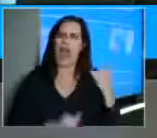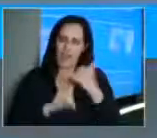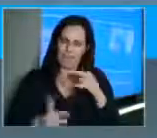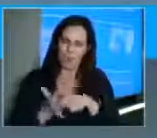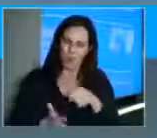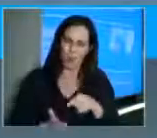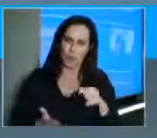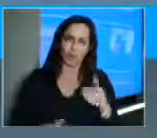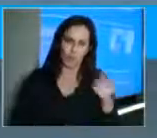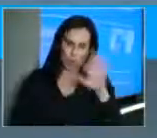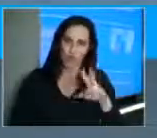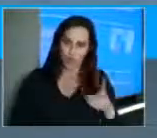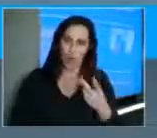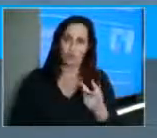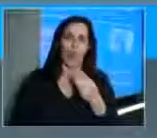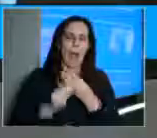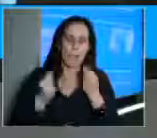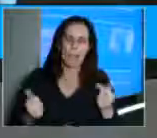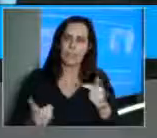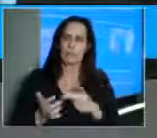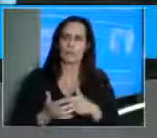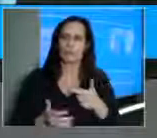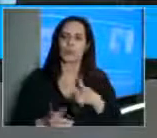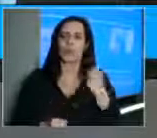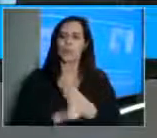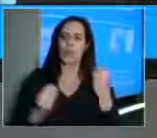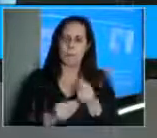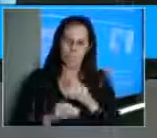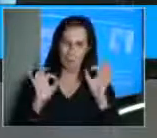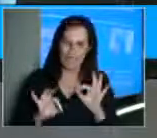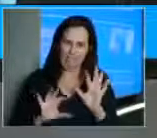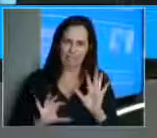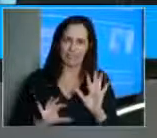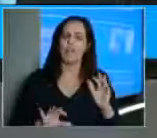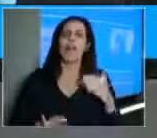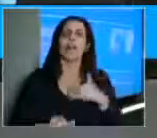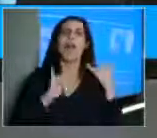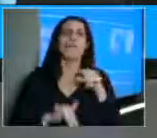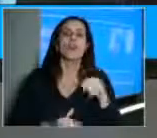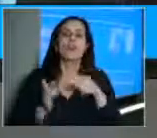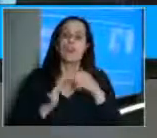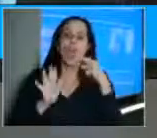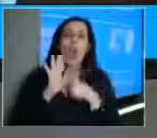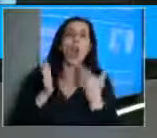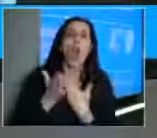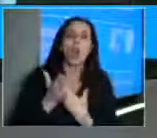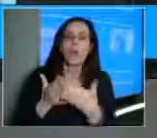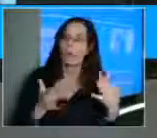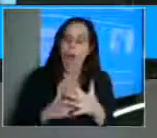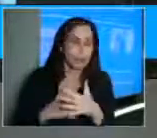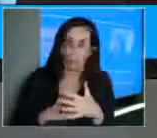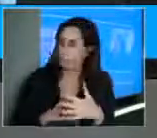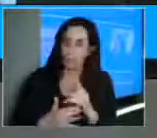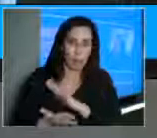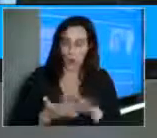אותו מזל, והנה עוד הפעם הרמיזה הזו, כאילו אנחנו עושים משהו שהוא לא בסדר, אנחנו הבאנו אותו כדי להוכיח שהתחקיר הזה